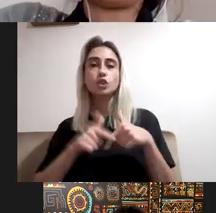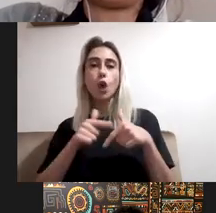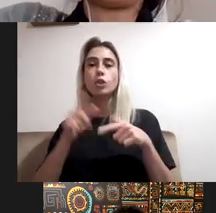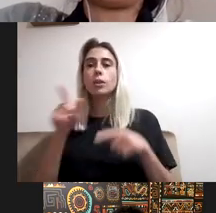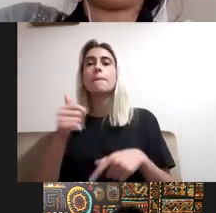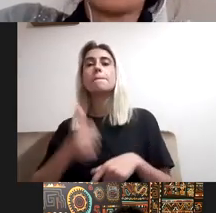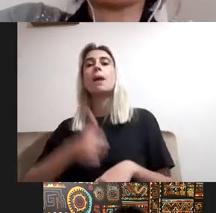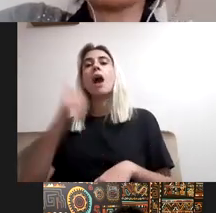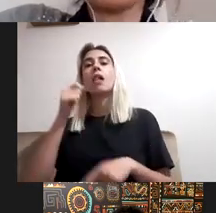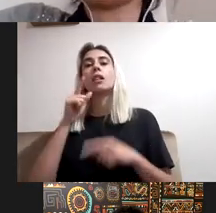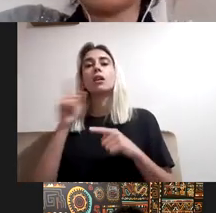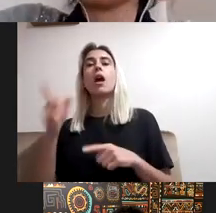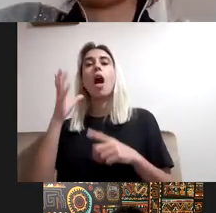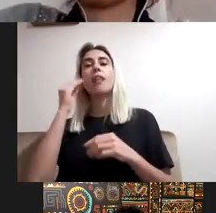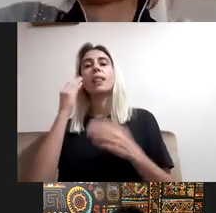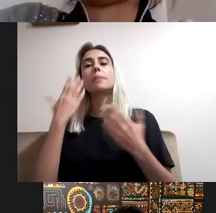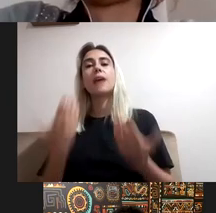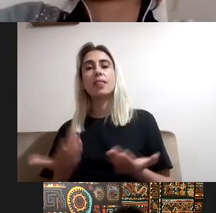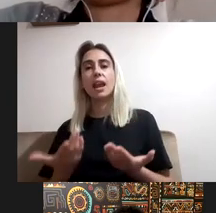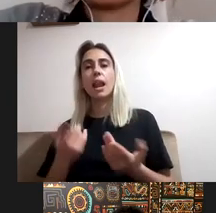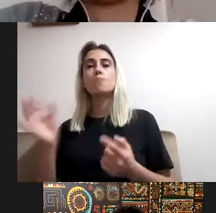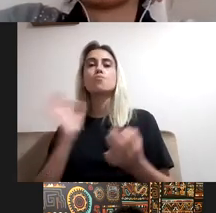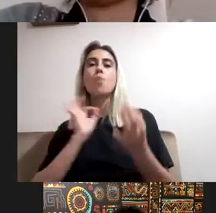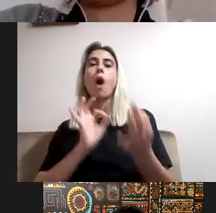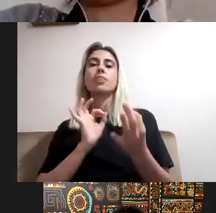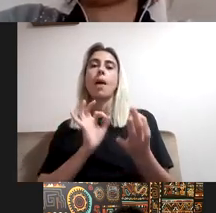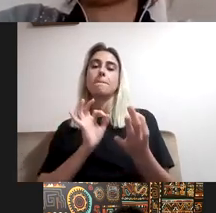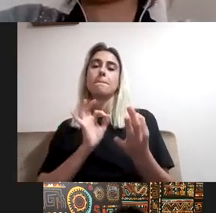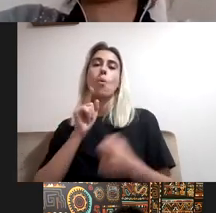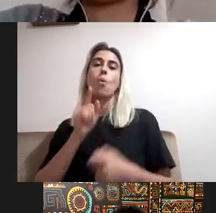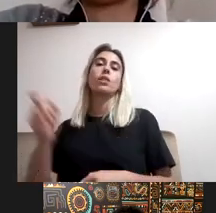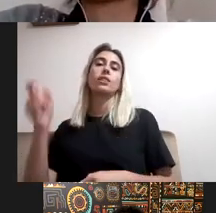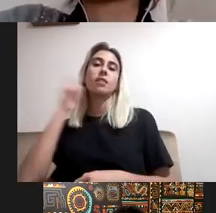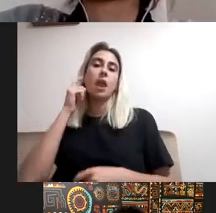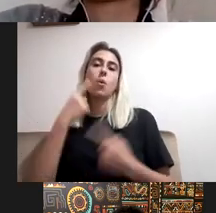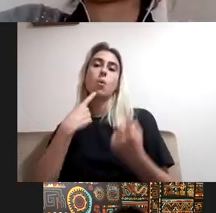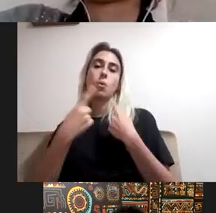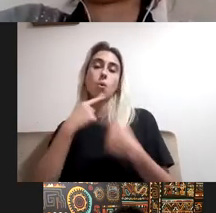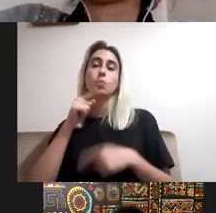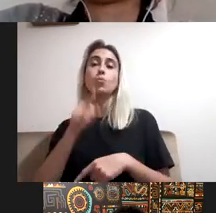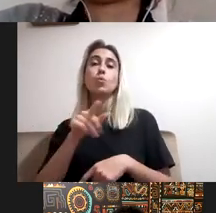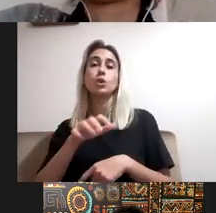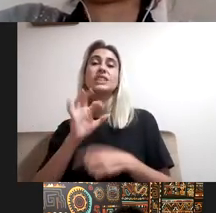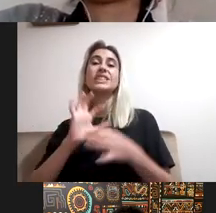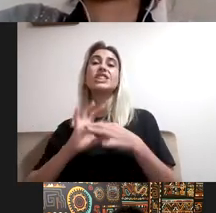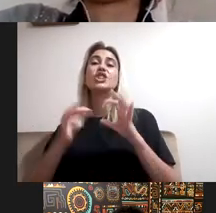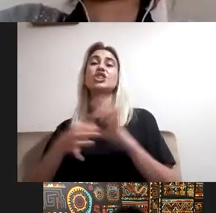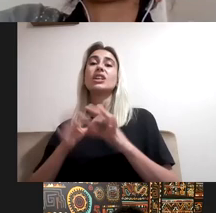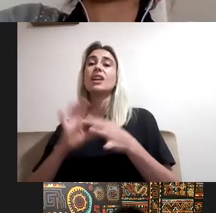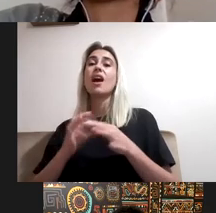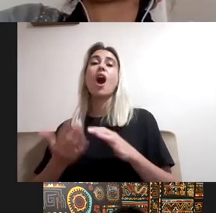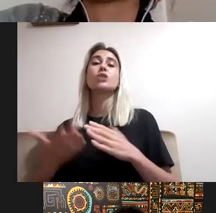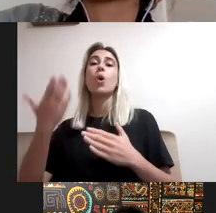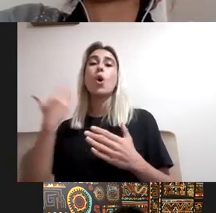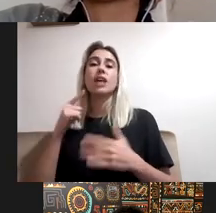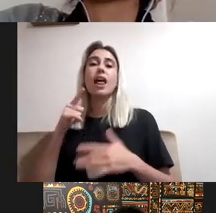bakanlık anladığım kadarıyla muhatap alıp onları tanıyor. Aynen. İşte buralarda da zincirin az önce söylediğiniz o